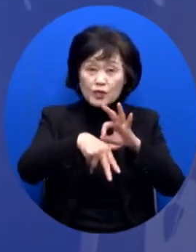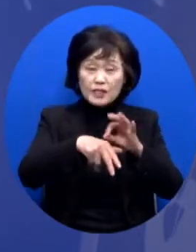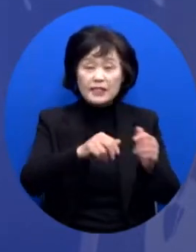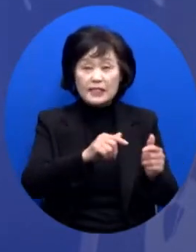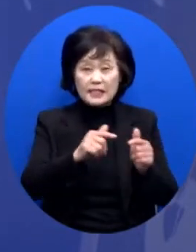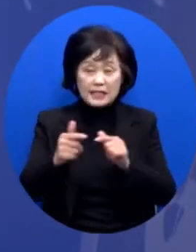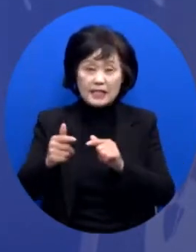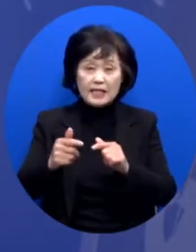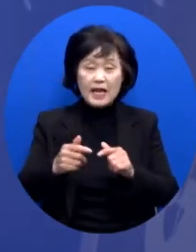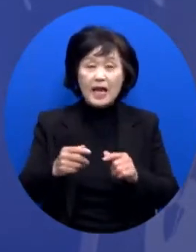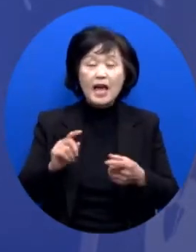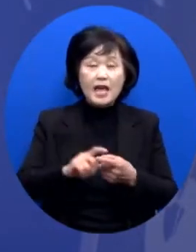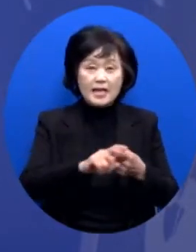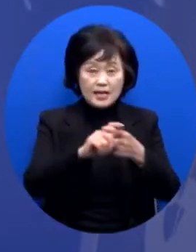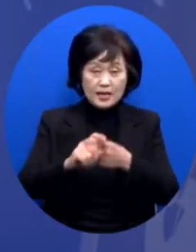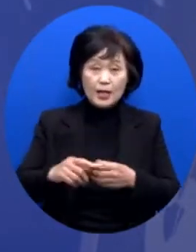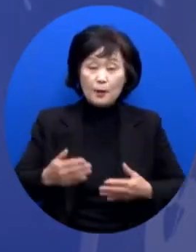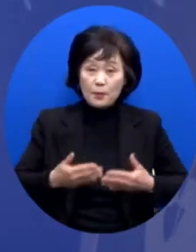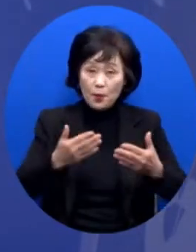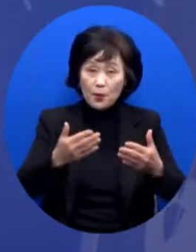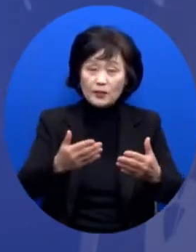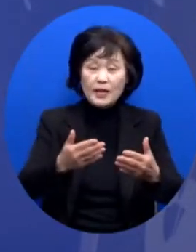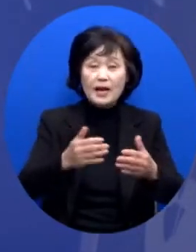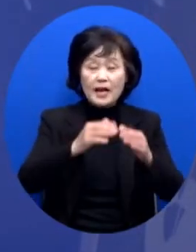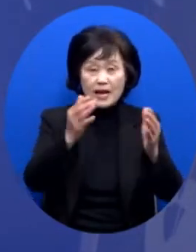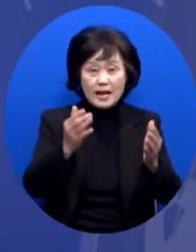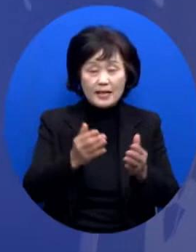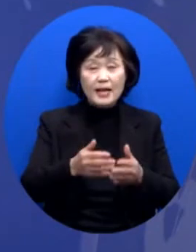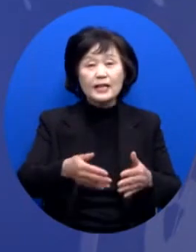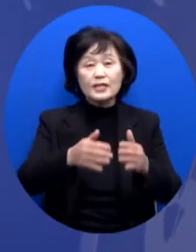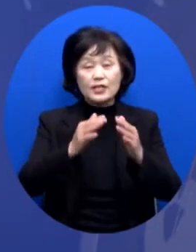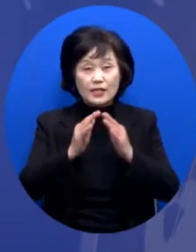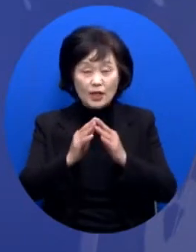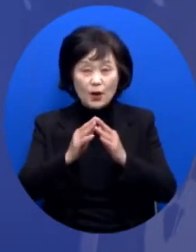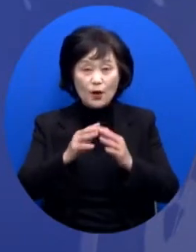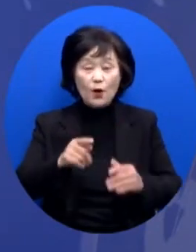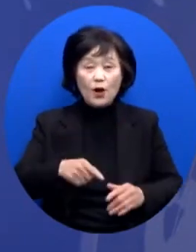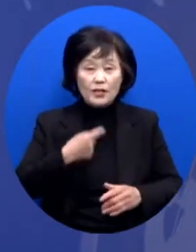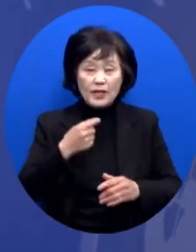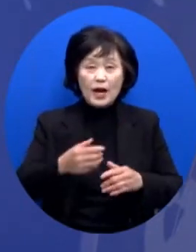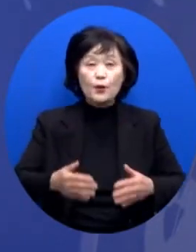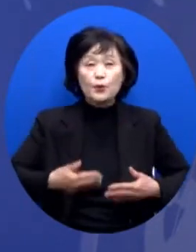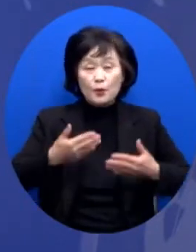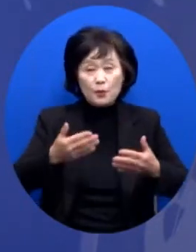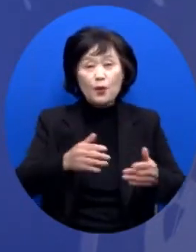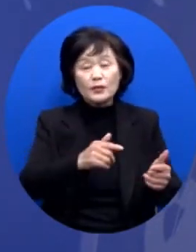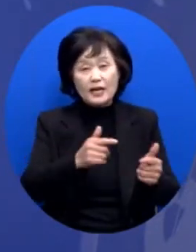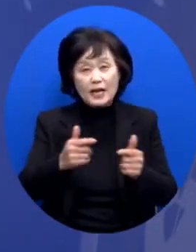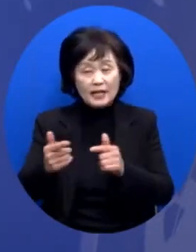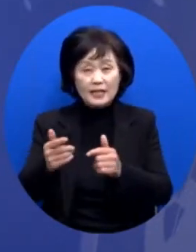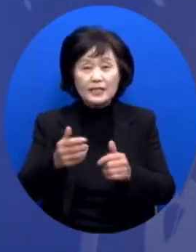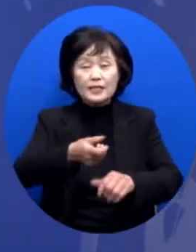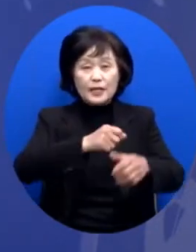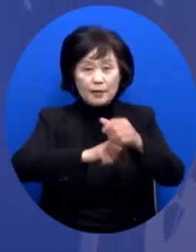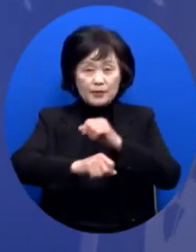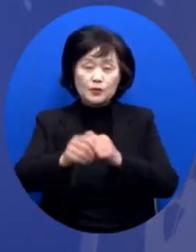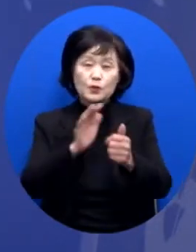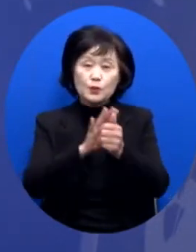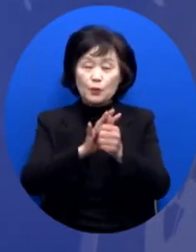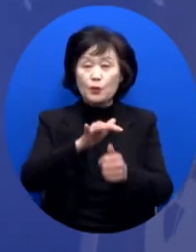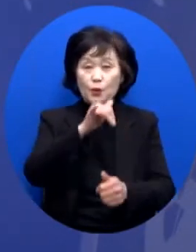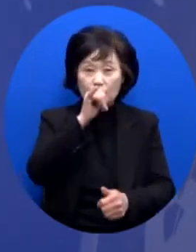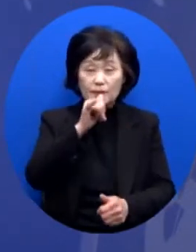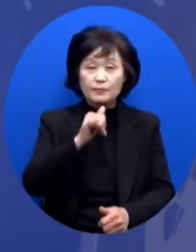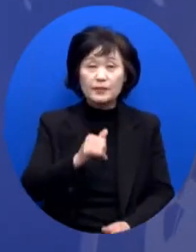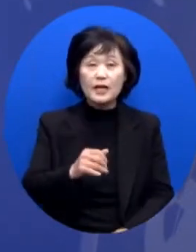연합 봉사단 캠프를 설치하고 재난 9화 자원봉사자 섬김 의 앞장서고 있습니다 그런데 걱정은 2